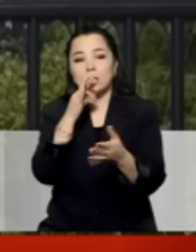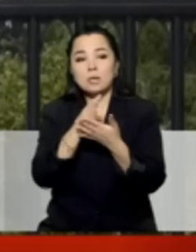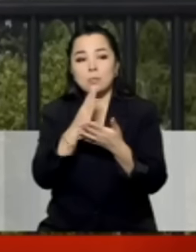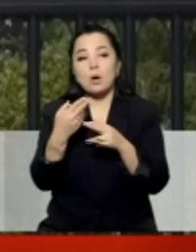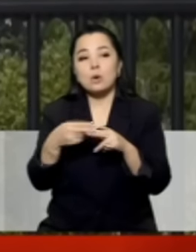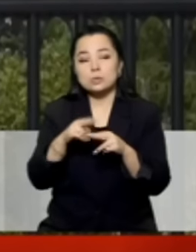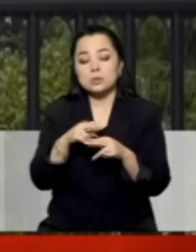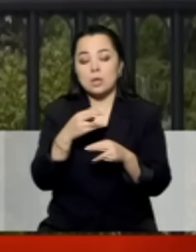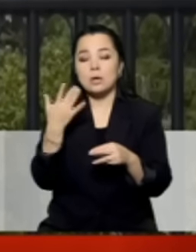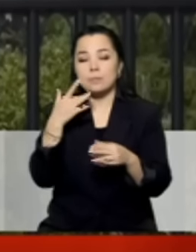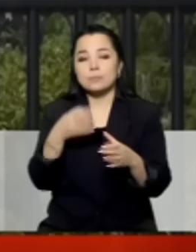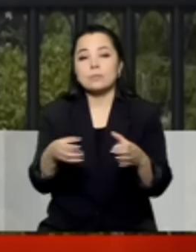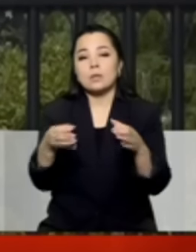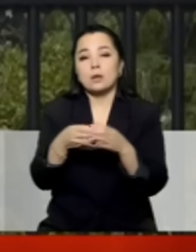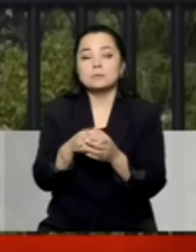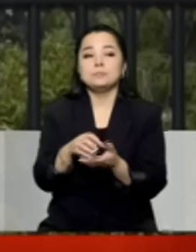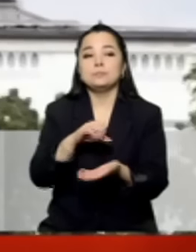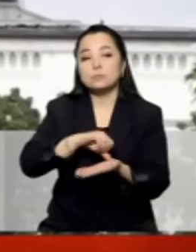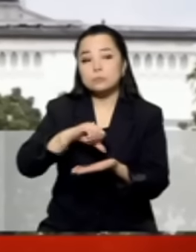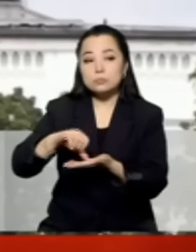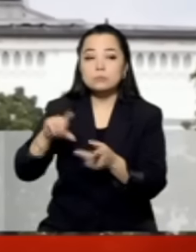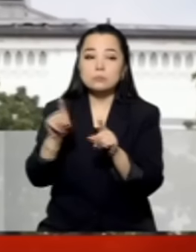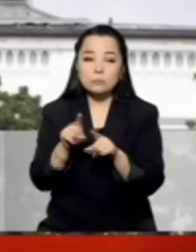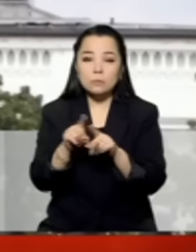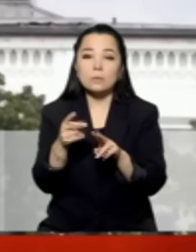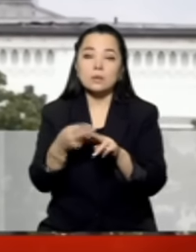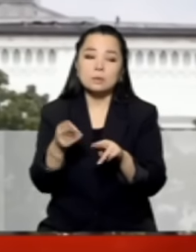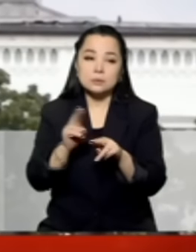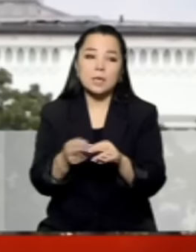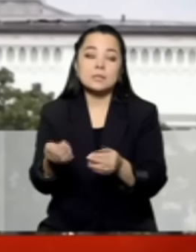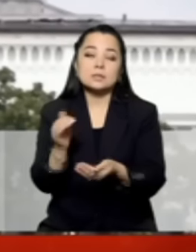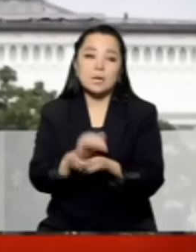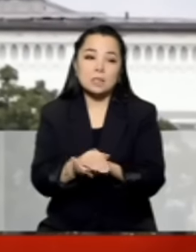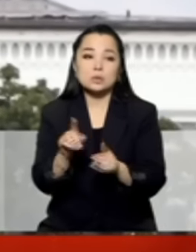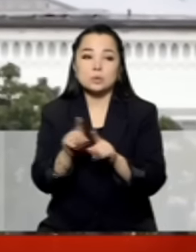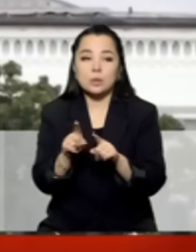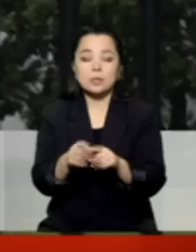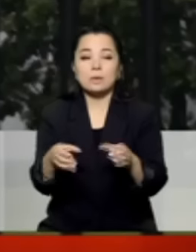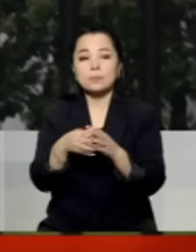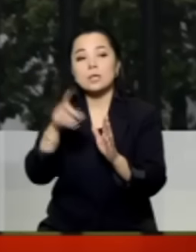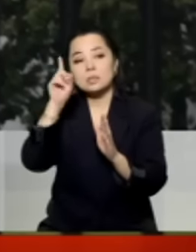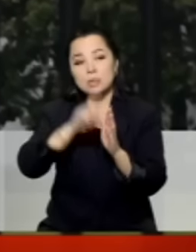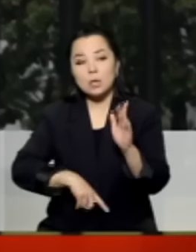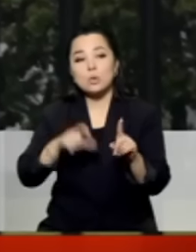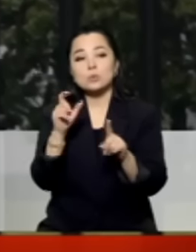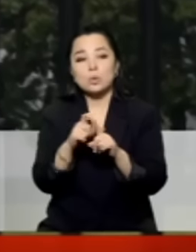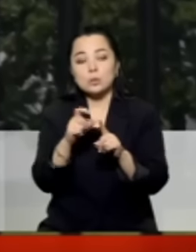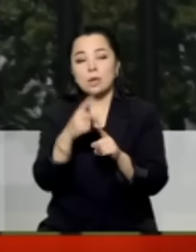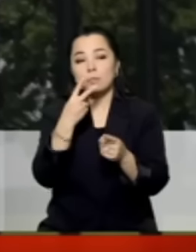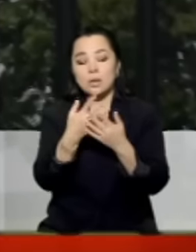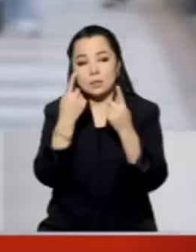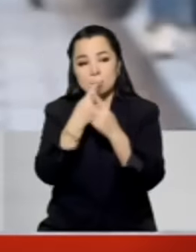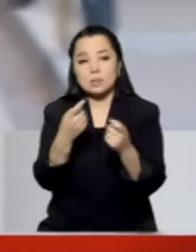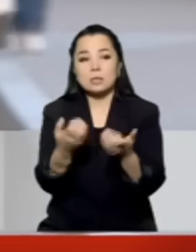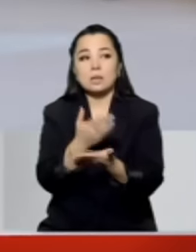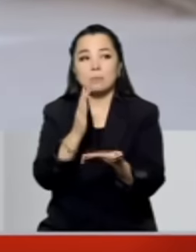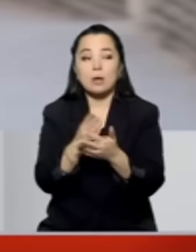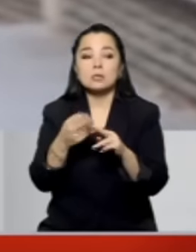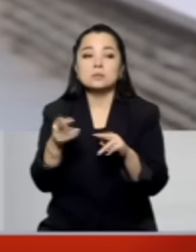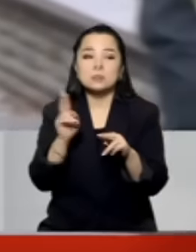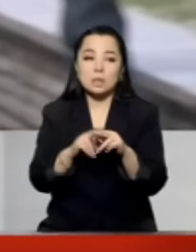Бұны Құрама Штаттар үкіметінің өкілдерімен осы мәселемен таныс адамдардың сөзіне сүйеніп Рейтер агенттігі хабарлап отыр.